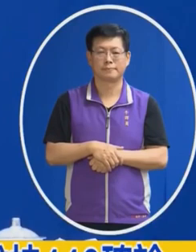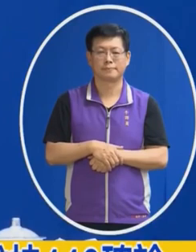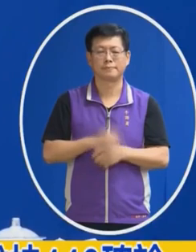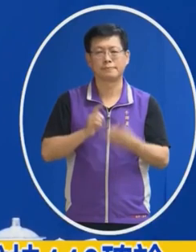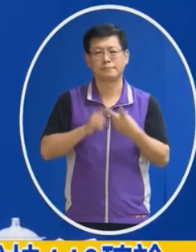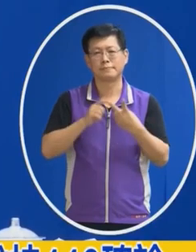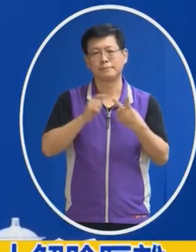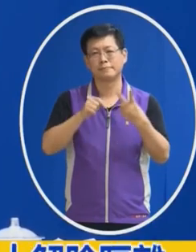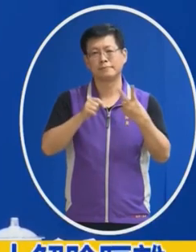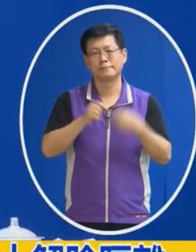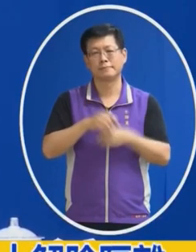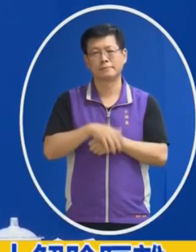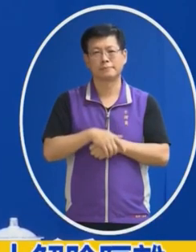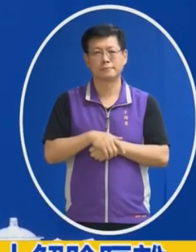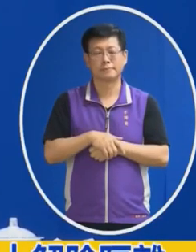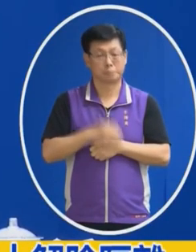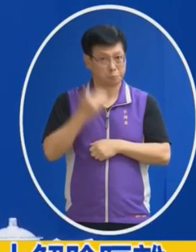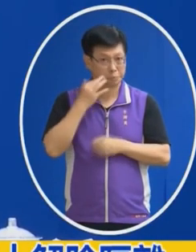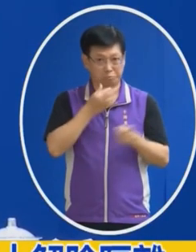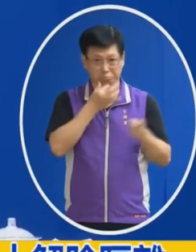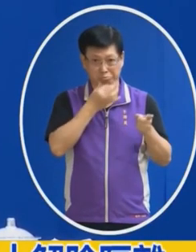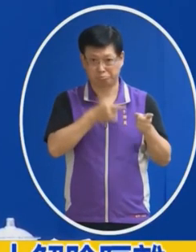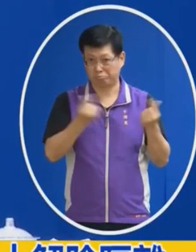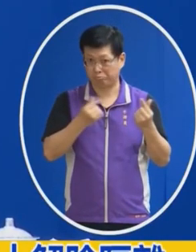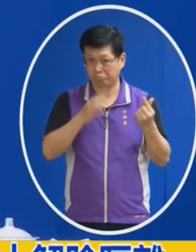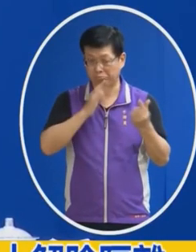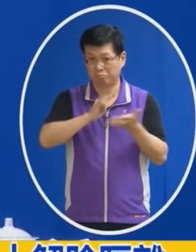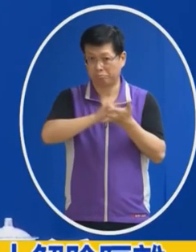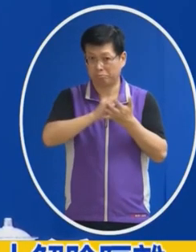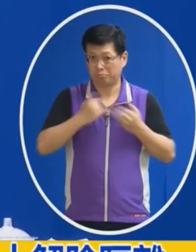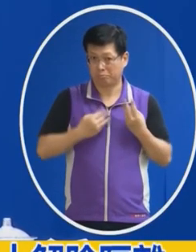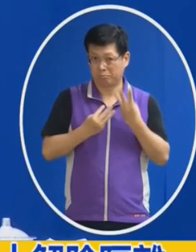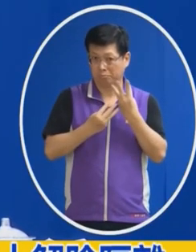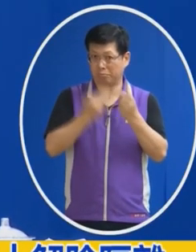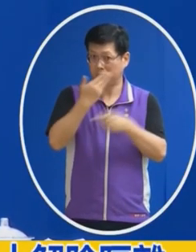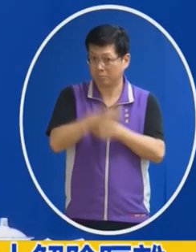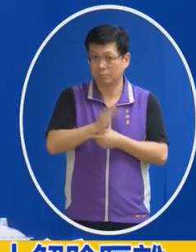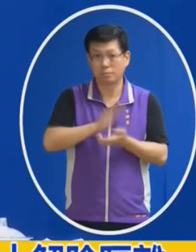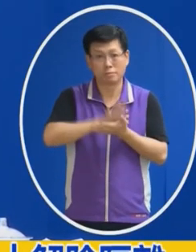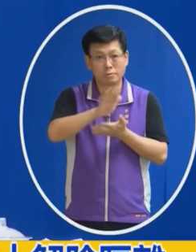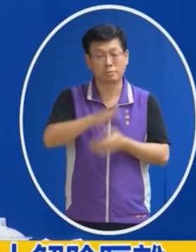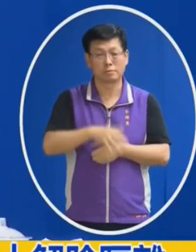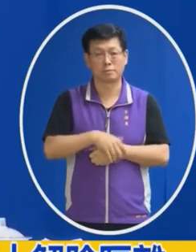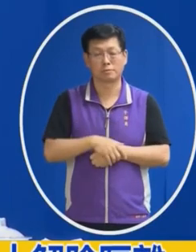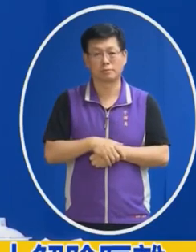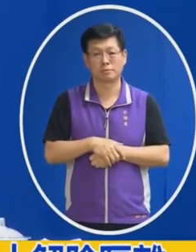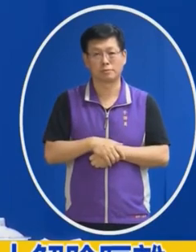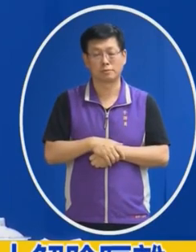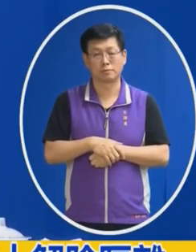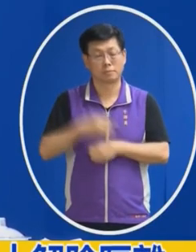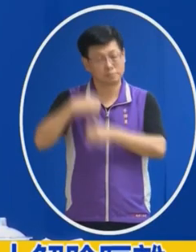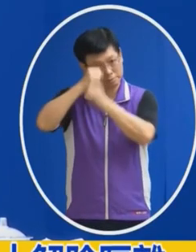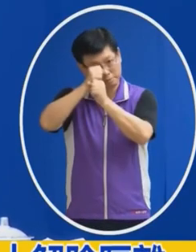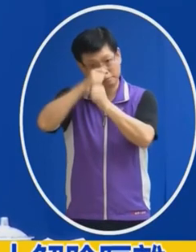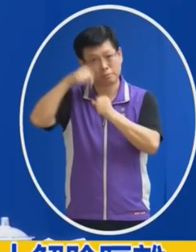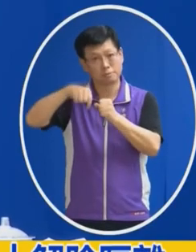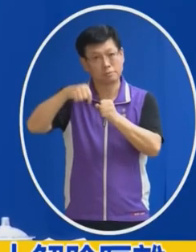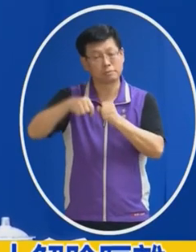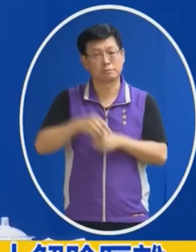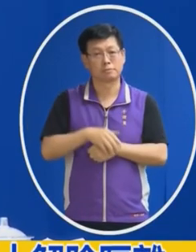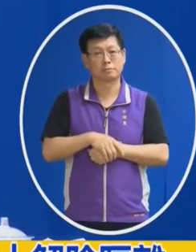有关这个疑似的这个病例死亡之后。那就是检验的部